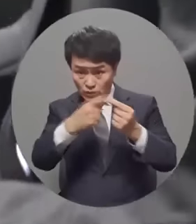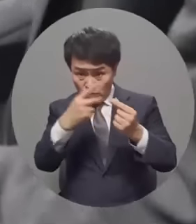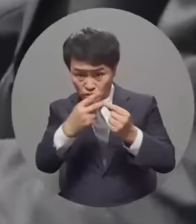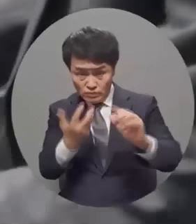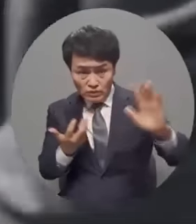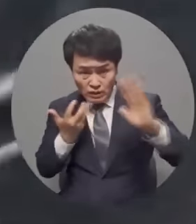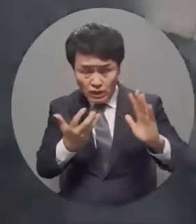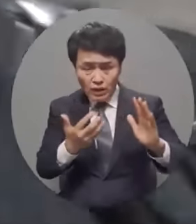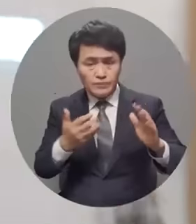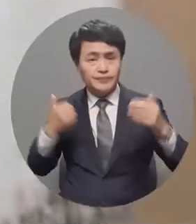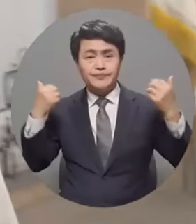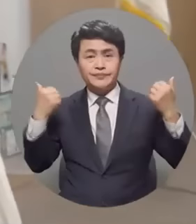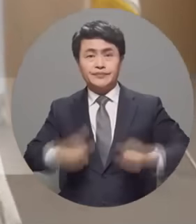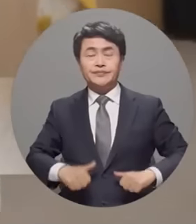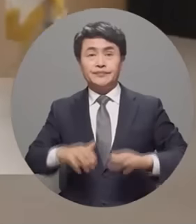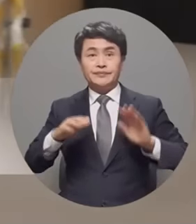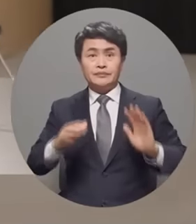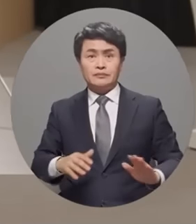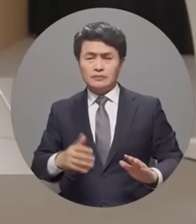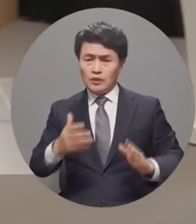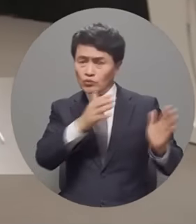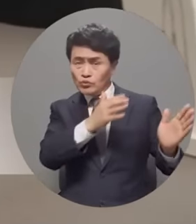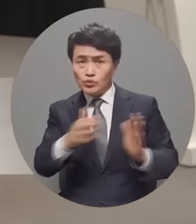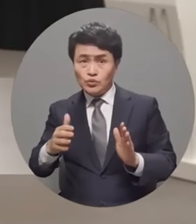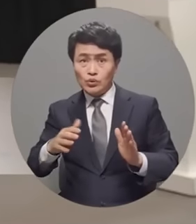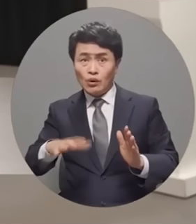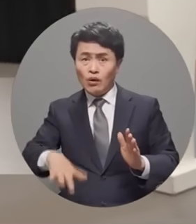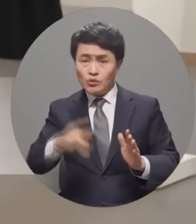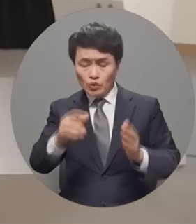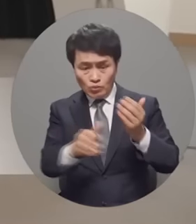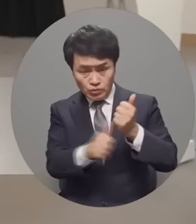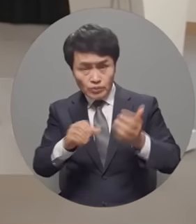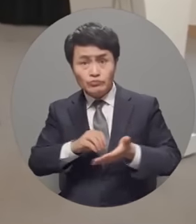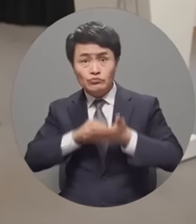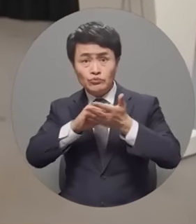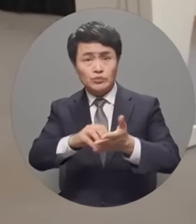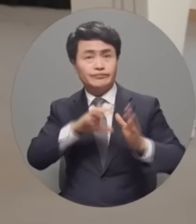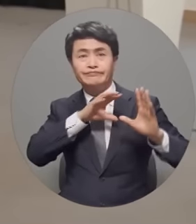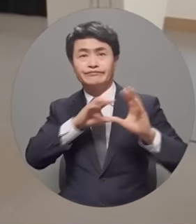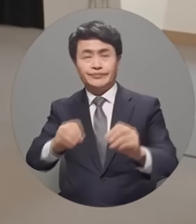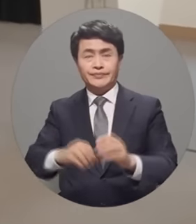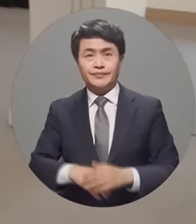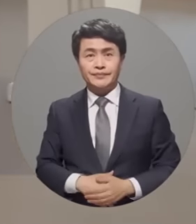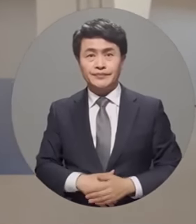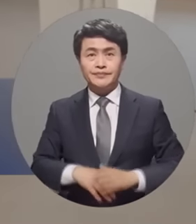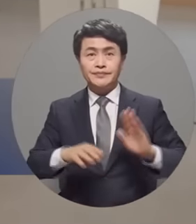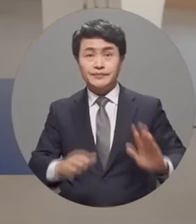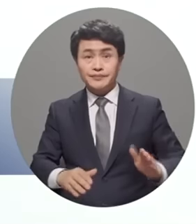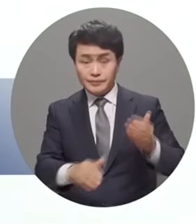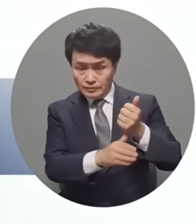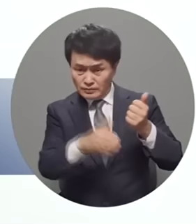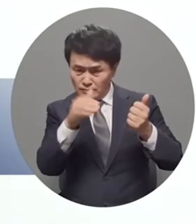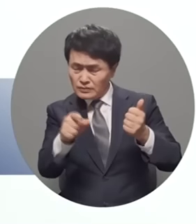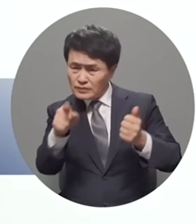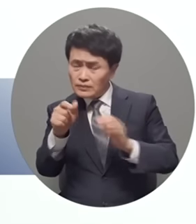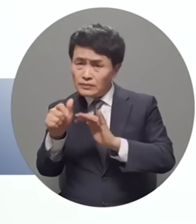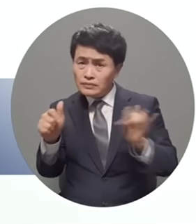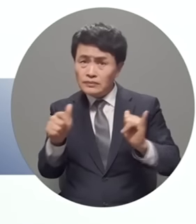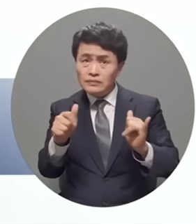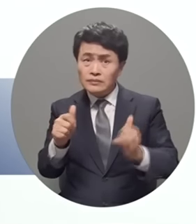시도했다 좌절됐고 전례 없이 준비됐던 초유의 부사장 취임식도 취소됐습니다. 부사장까지 그런 사람을